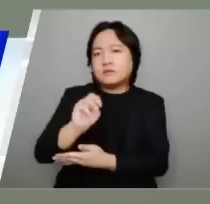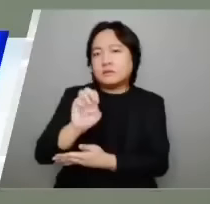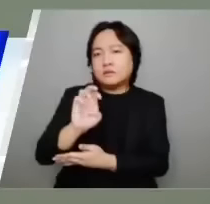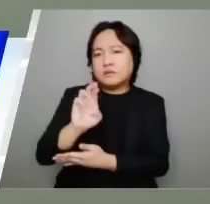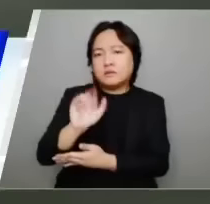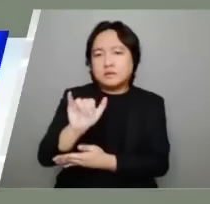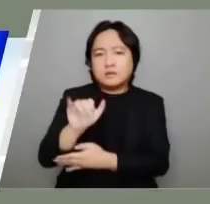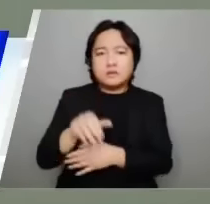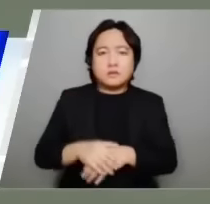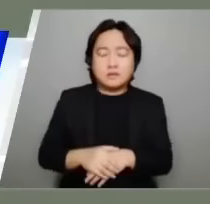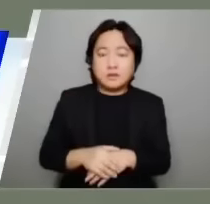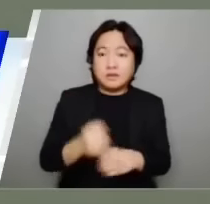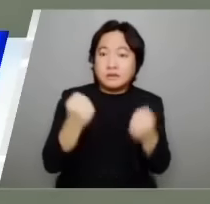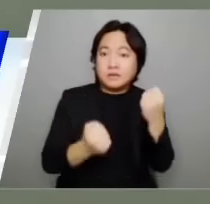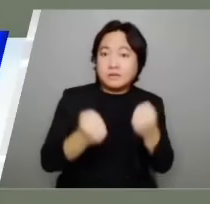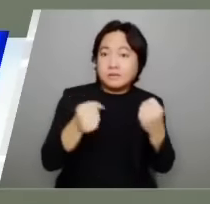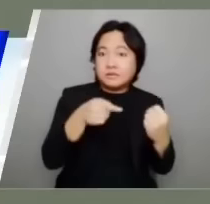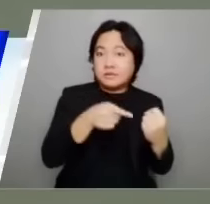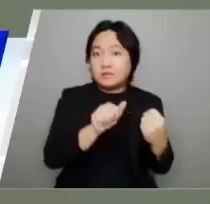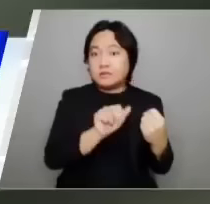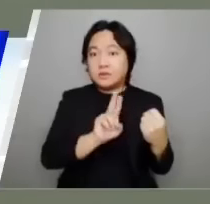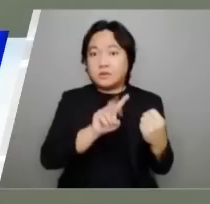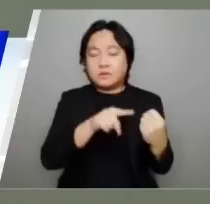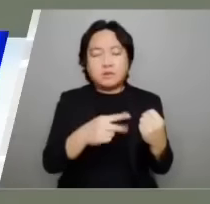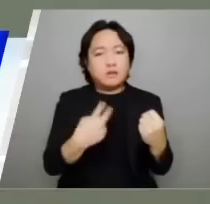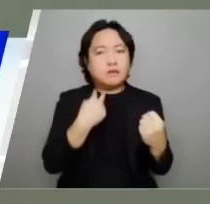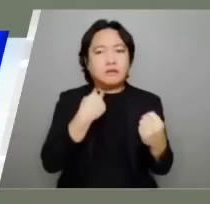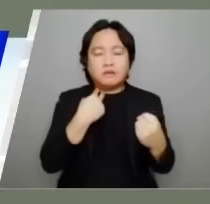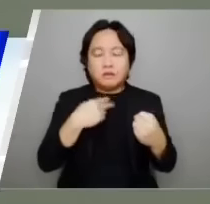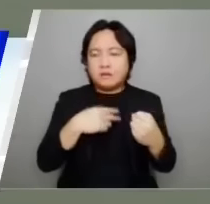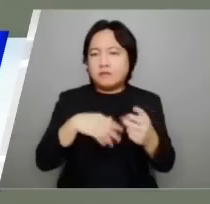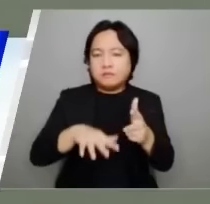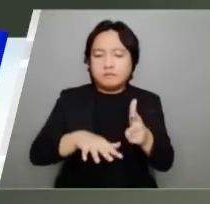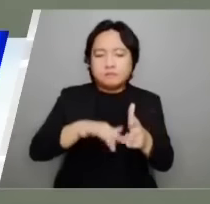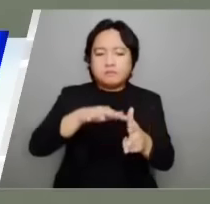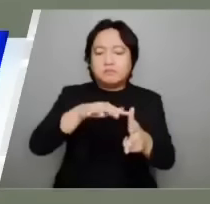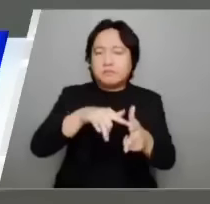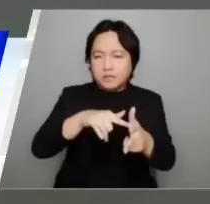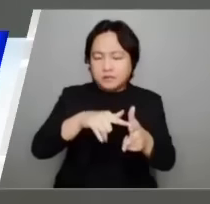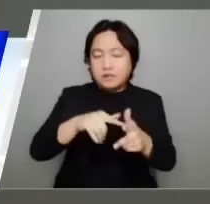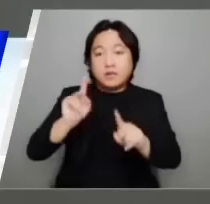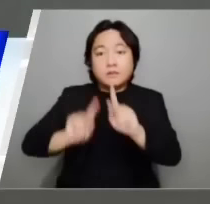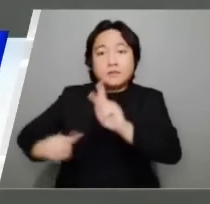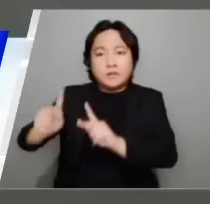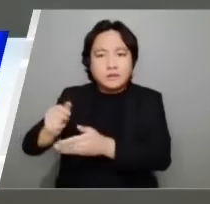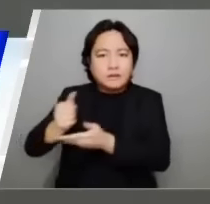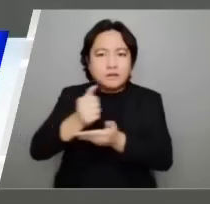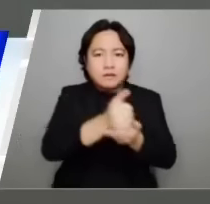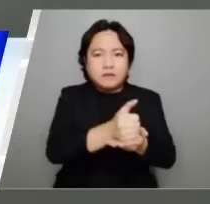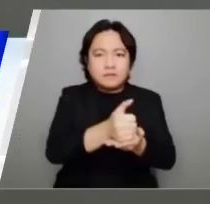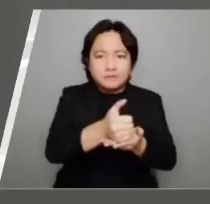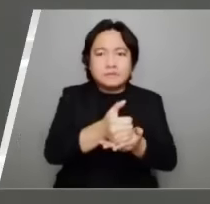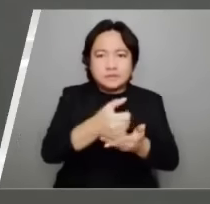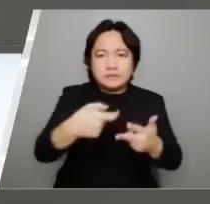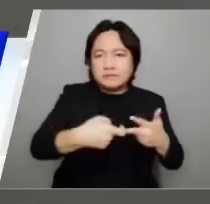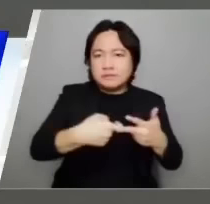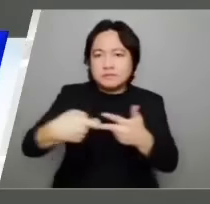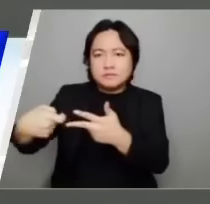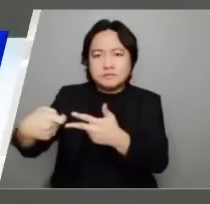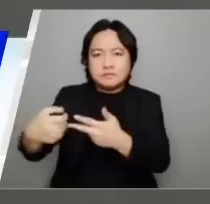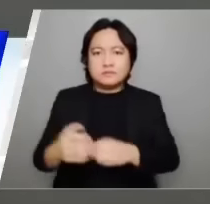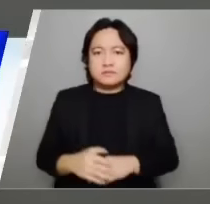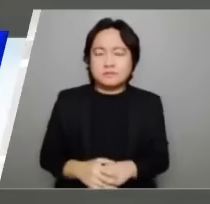kinaya ang dalim ng tubig. Kinailangan itong hilahin ng mga residente patawid ng baha. Patuloy ang ragasan ng tubig kaya may peligro